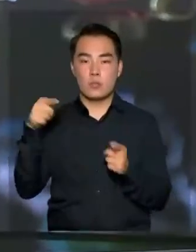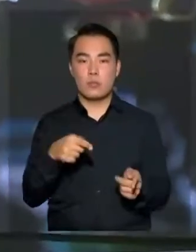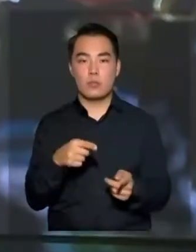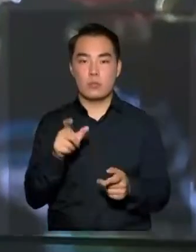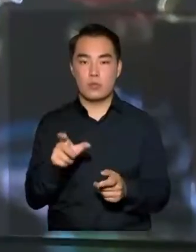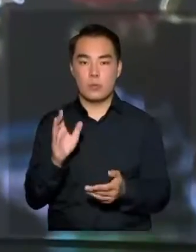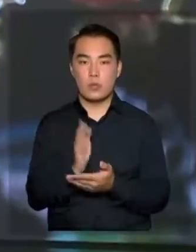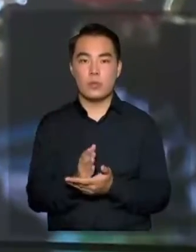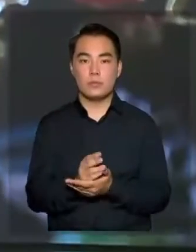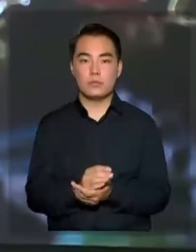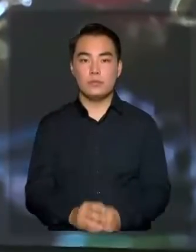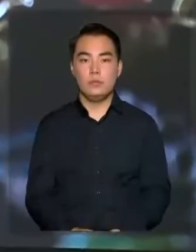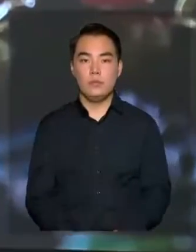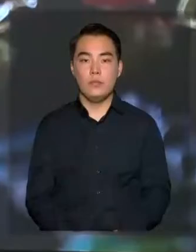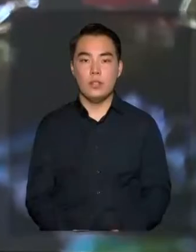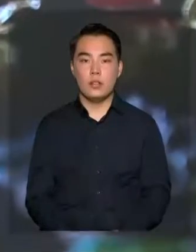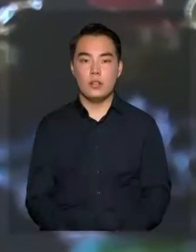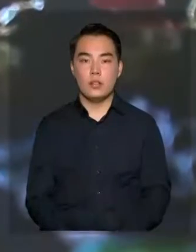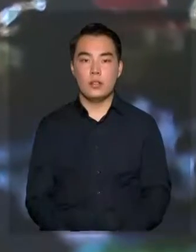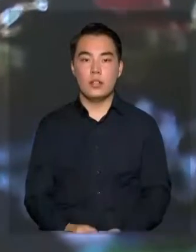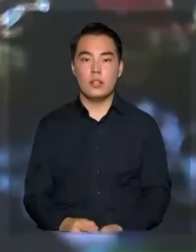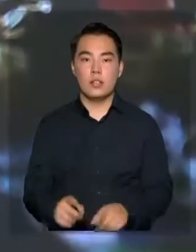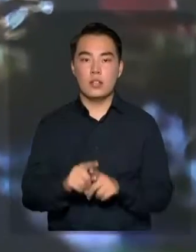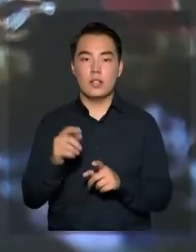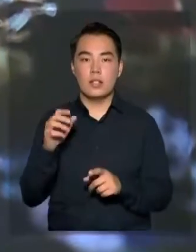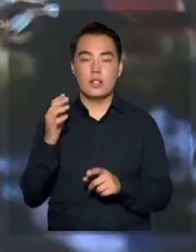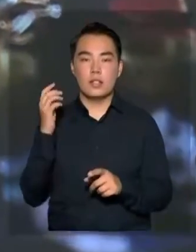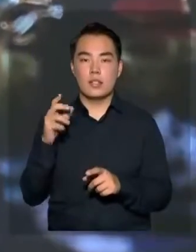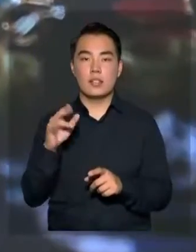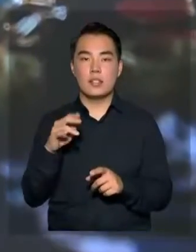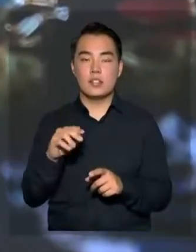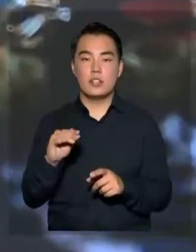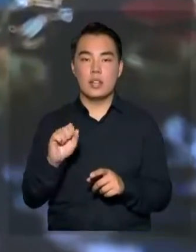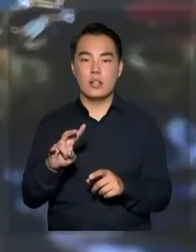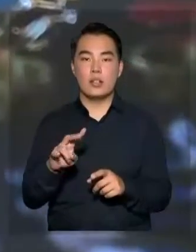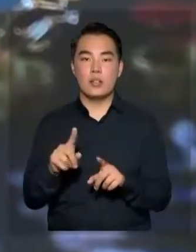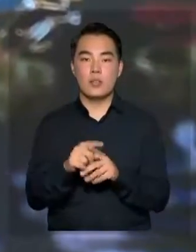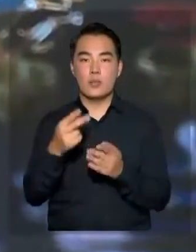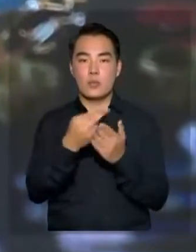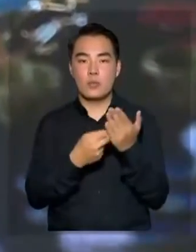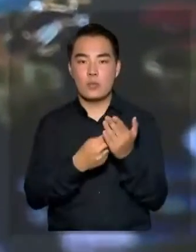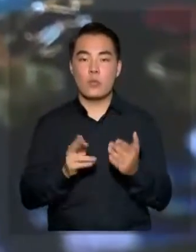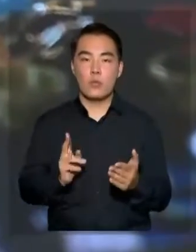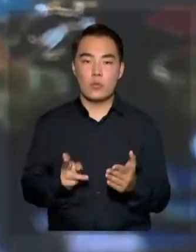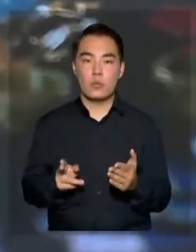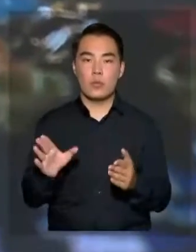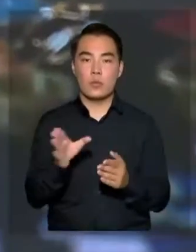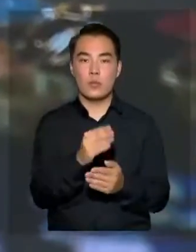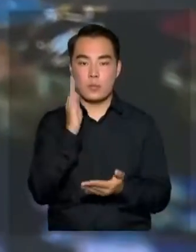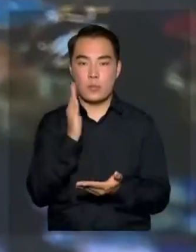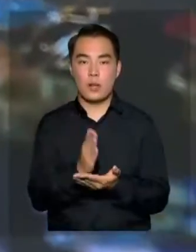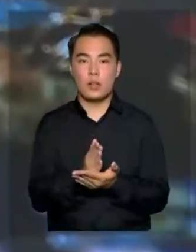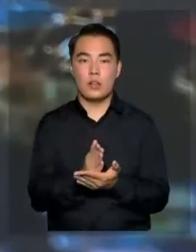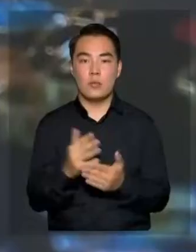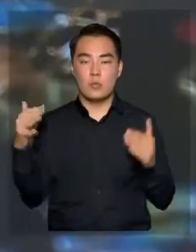Жантақтан ине, жаңқадан түйме жасағандар Қызылжар өңіріне жиналды. Мұнда суретші, ұста, зергер де бар. Халықаралық